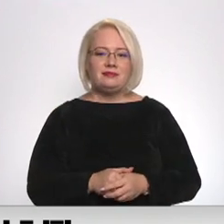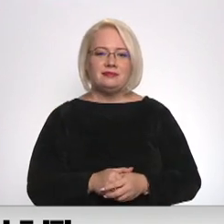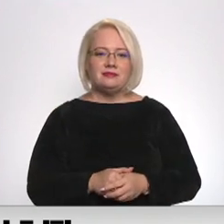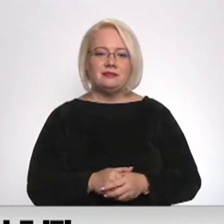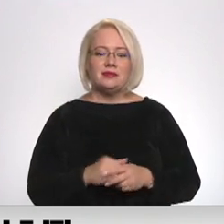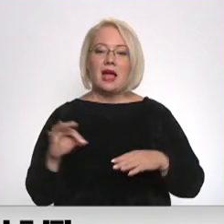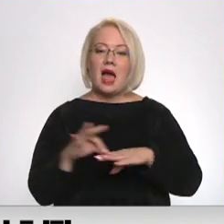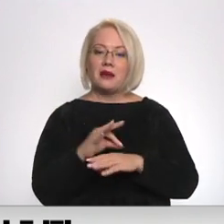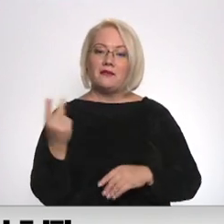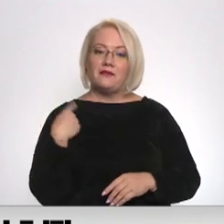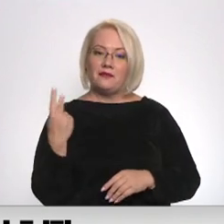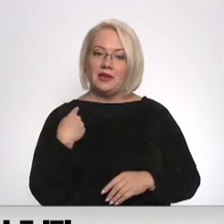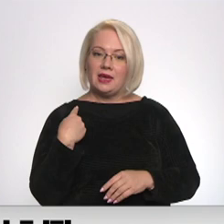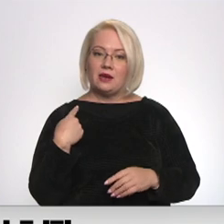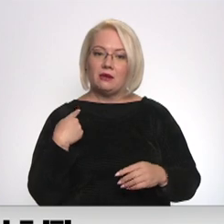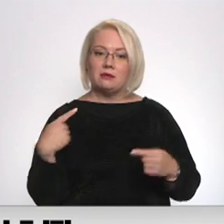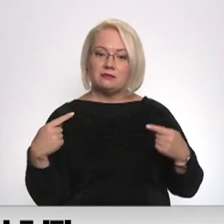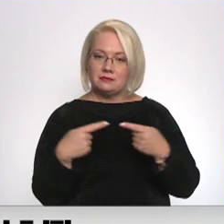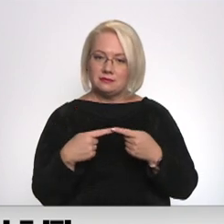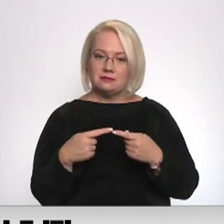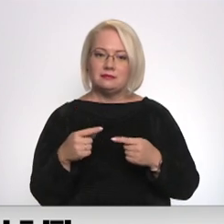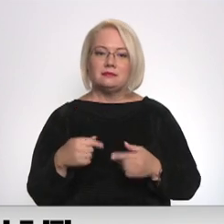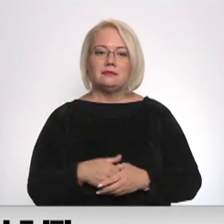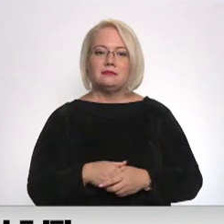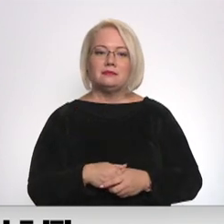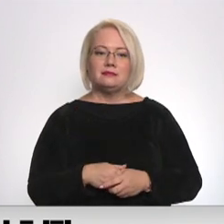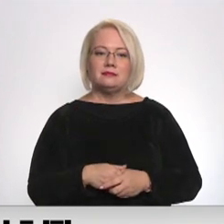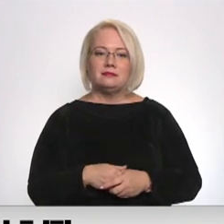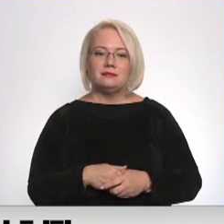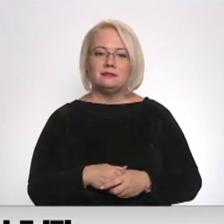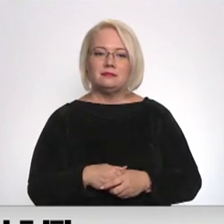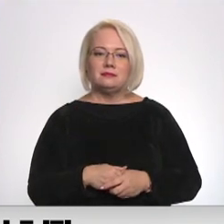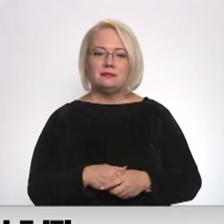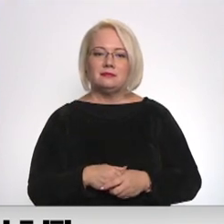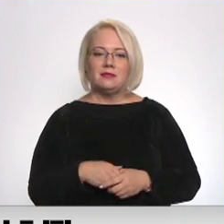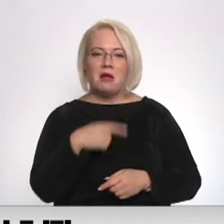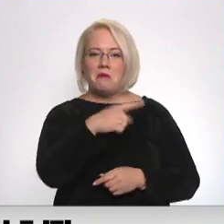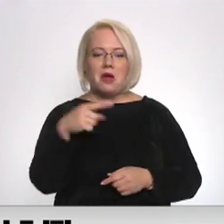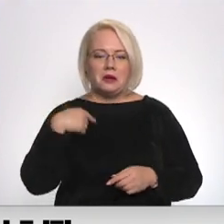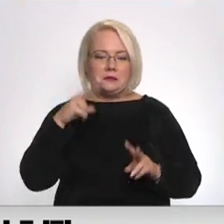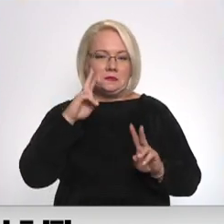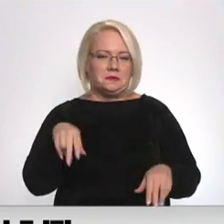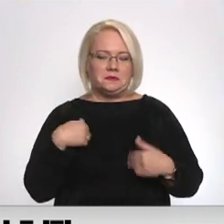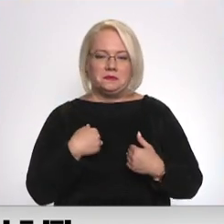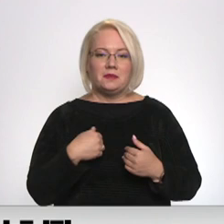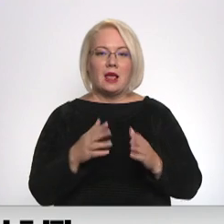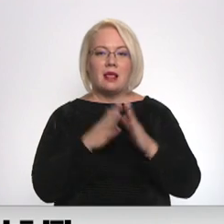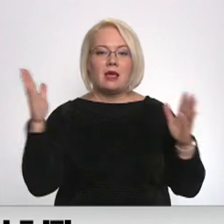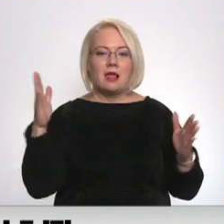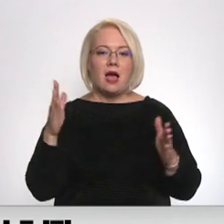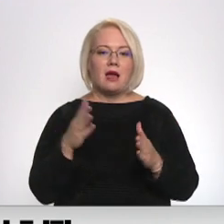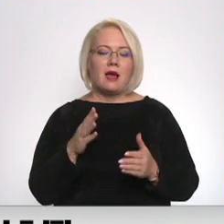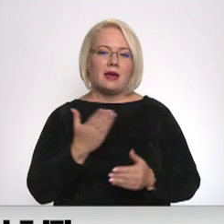Ar vīru mums salī, viss ir ar vīru savu. A pārējie es nezinu. Lielākā